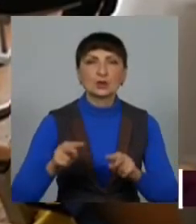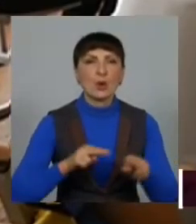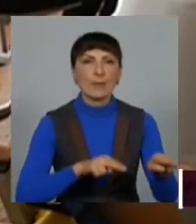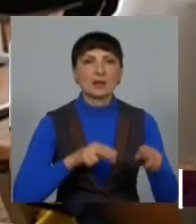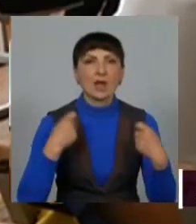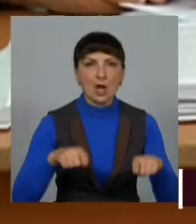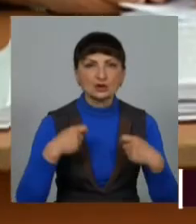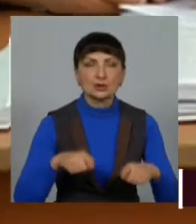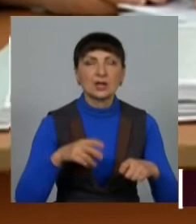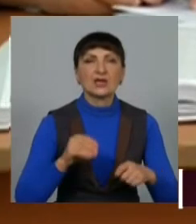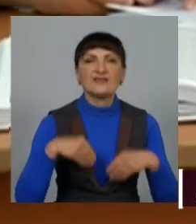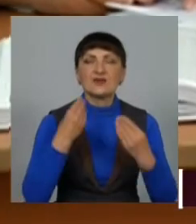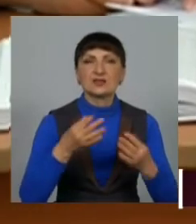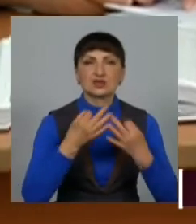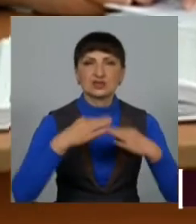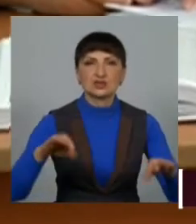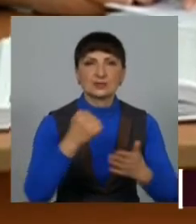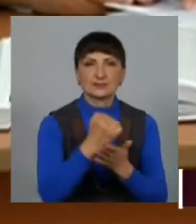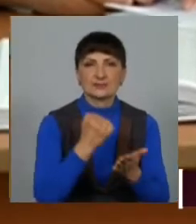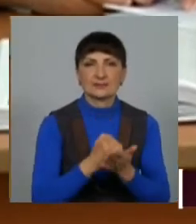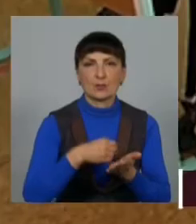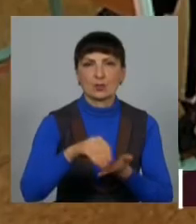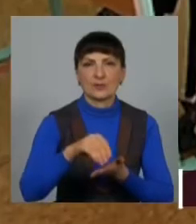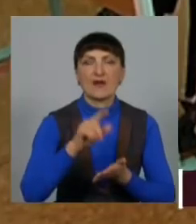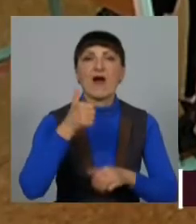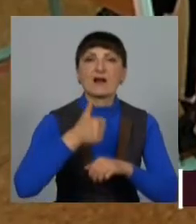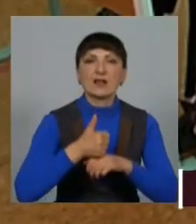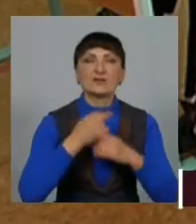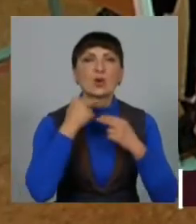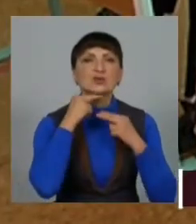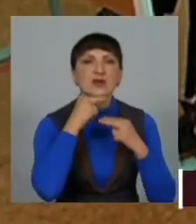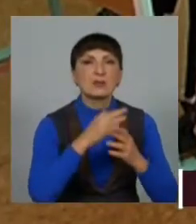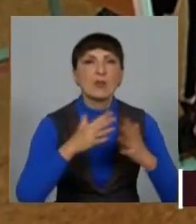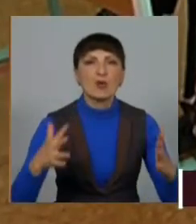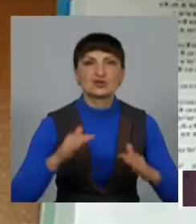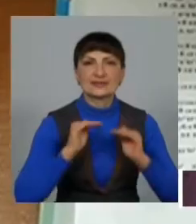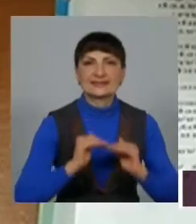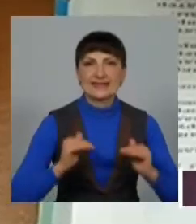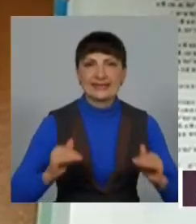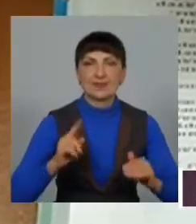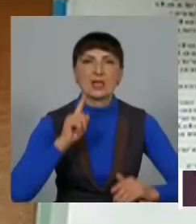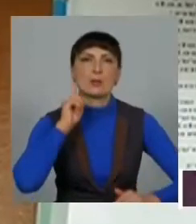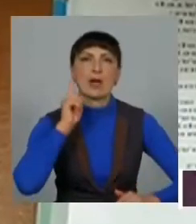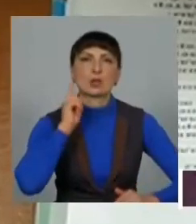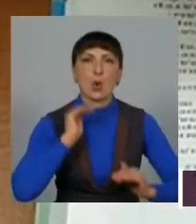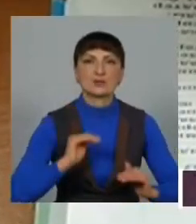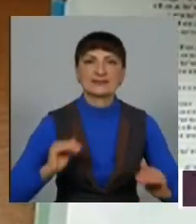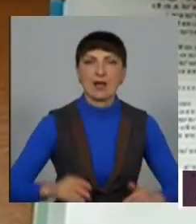оборотом оружия и выдачей разрешения на его приобретение. А главное, уделять больше внимания детям и подросткам.